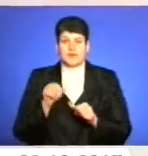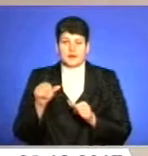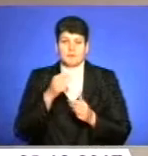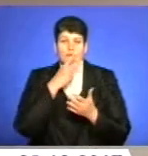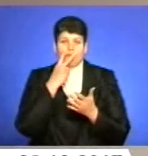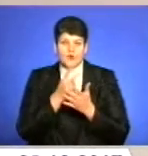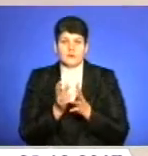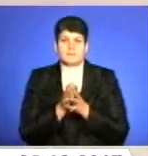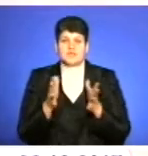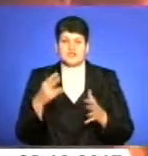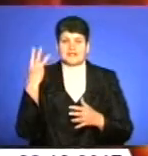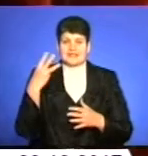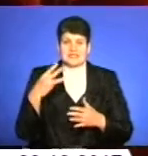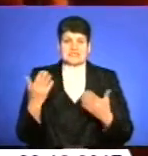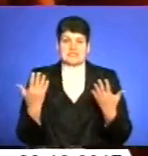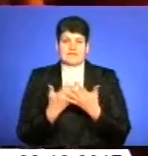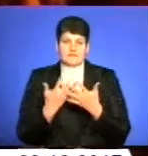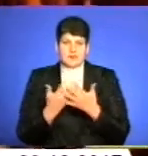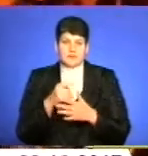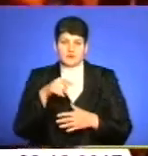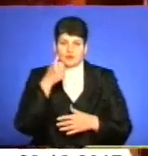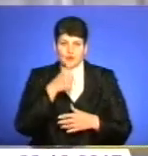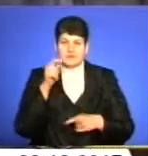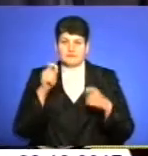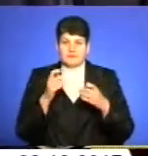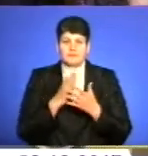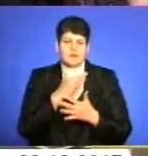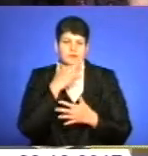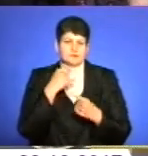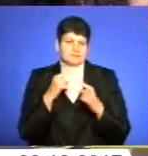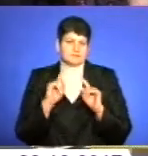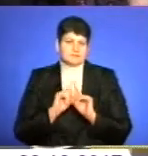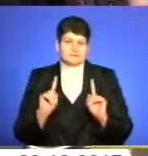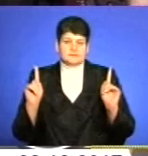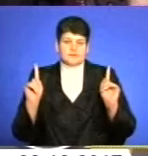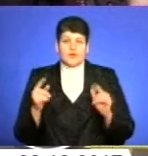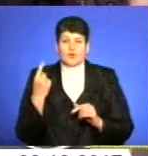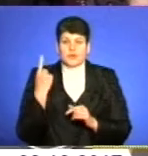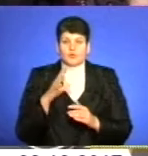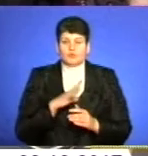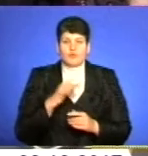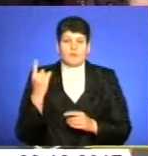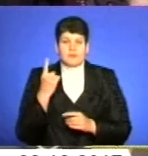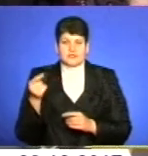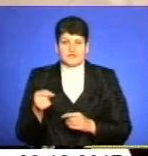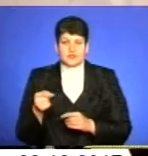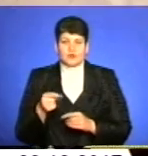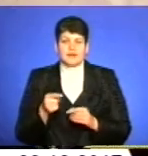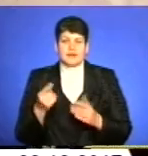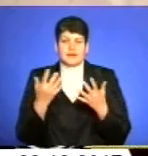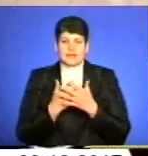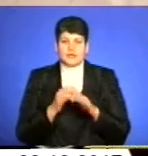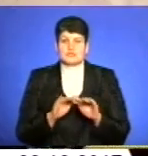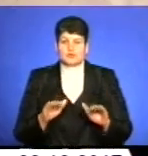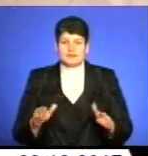показів більш ніж 30 фільмів, цьогорічний фестиваль «Кінохвиля» мав чимало родзинок. Однією з них став перший в Тернополі кіносадочок, де дітки